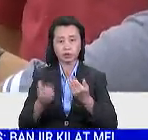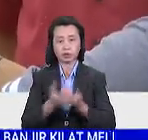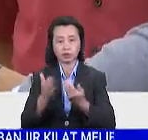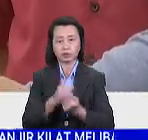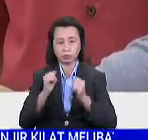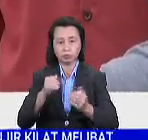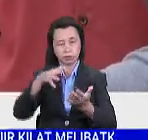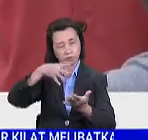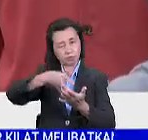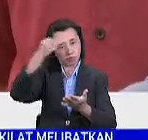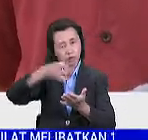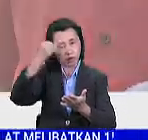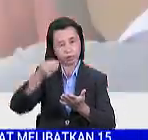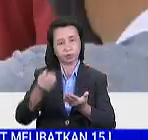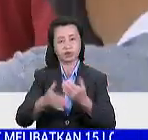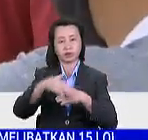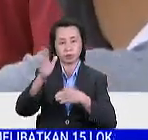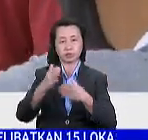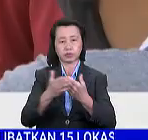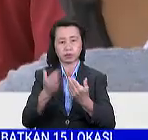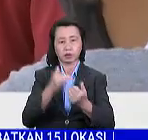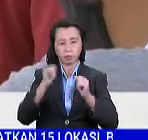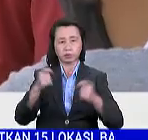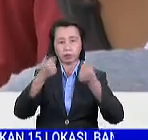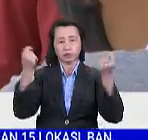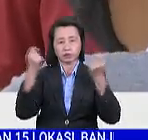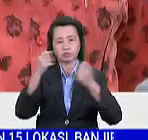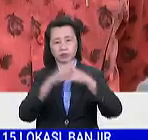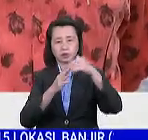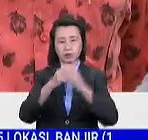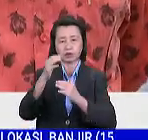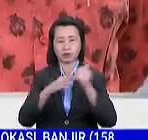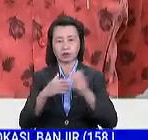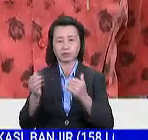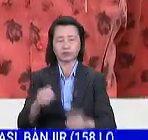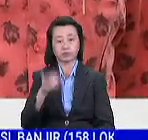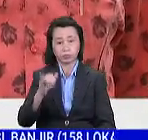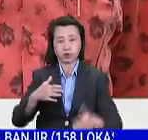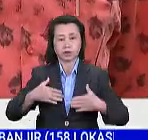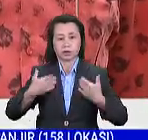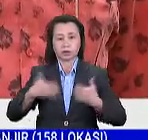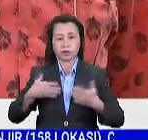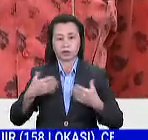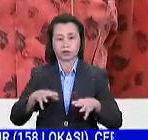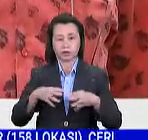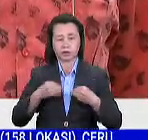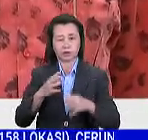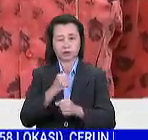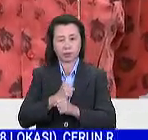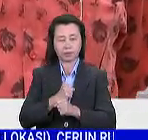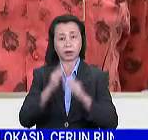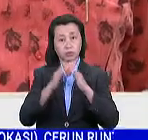mulai belajar ringan lebih senang membeli sambut dengan lebih selesai salah gembiralah dapat rumah baru Hai